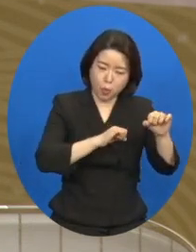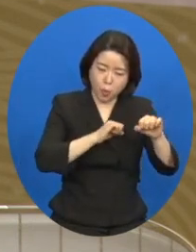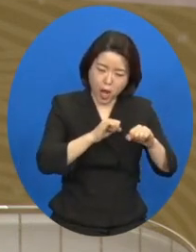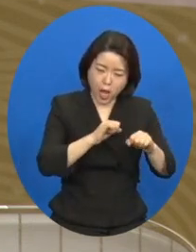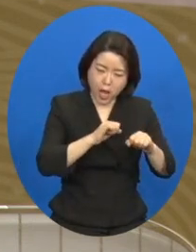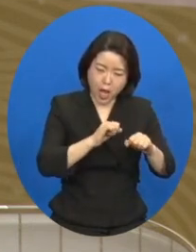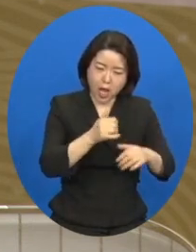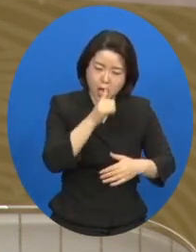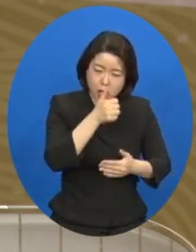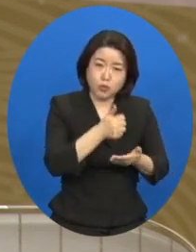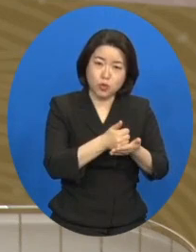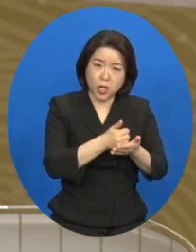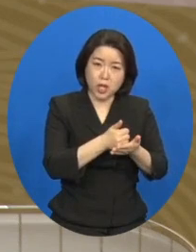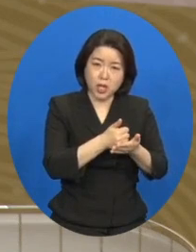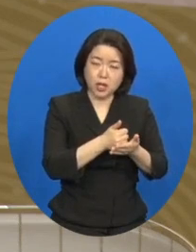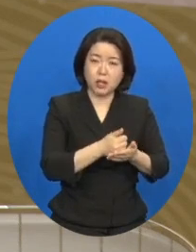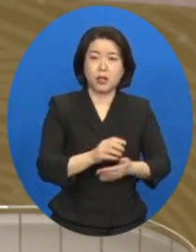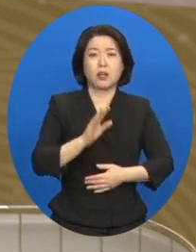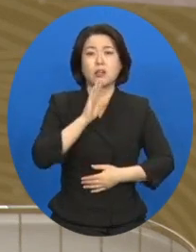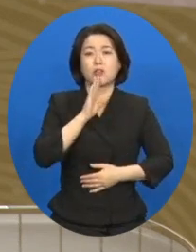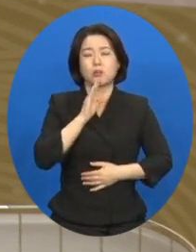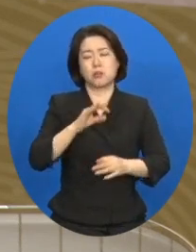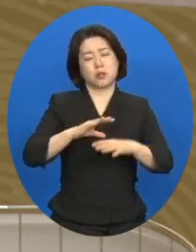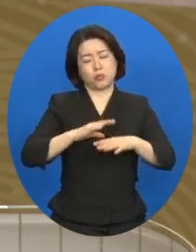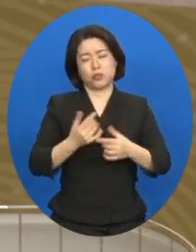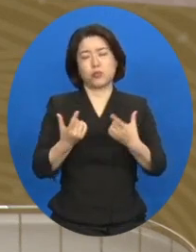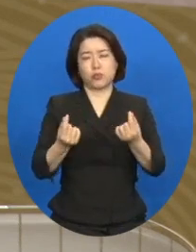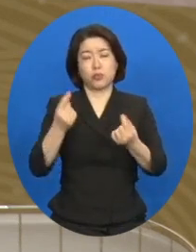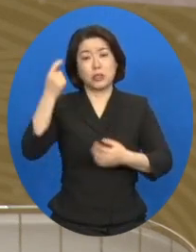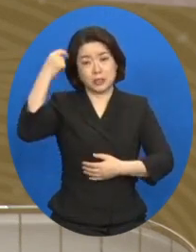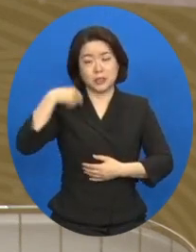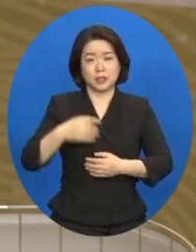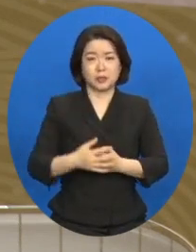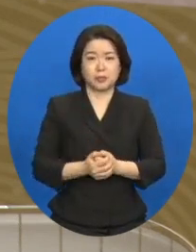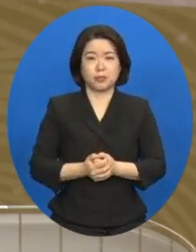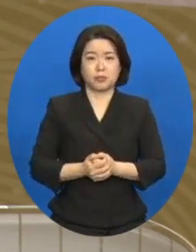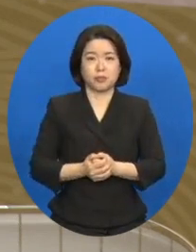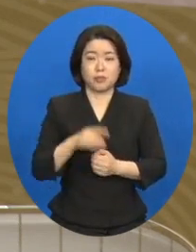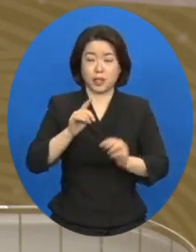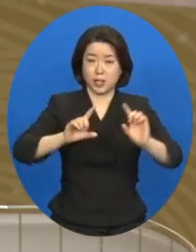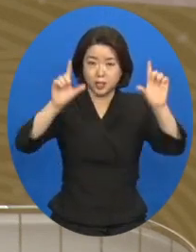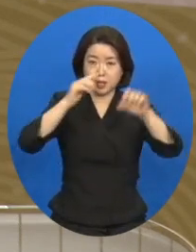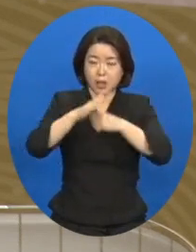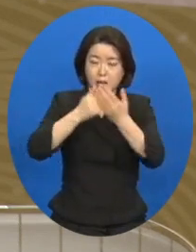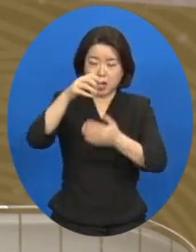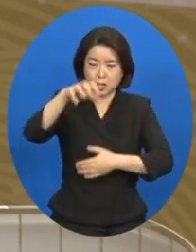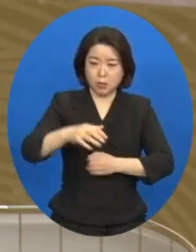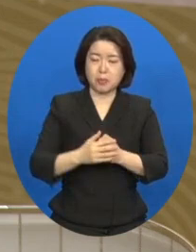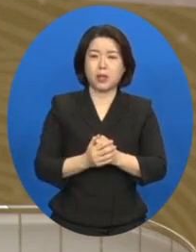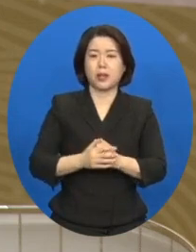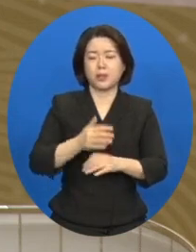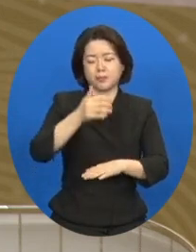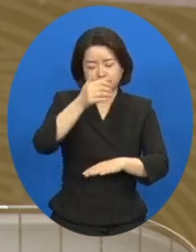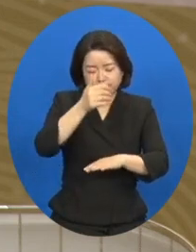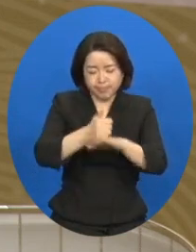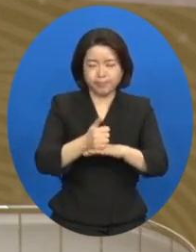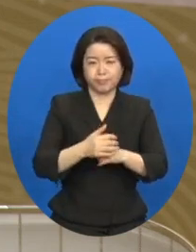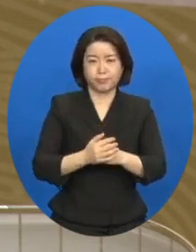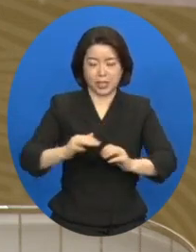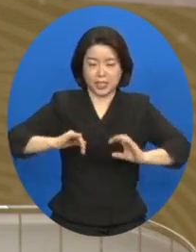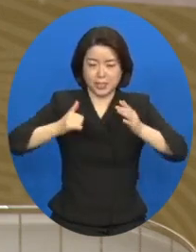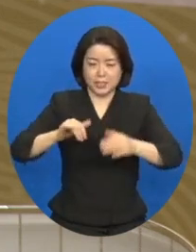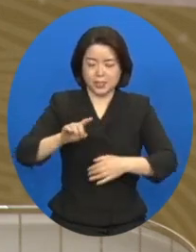죄가 너무나 두려웠어요. 그날 하나님 앞에 비로소 제가 세상에서